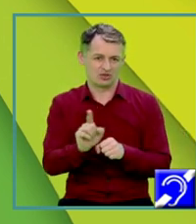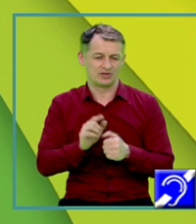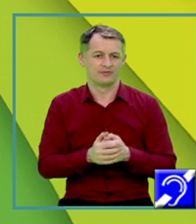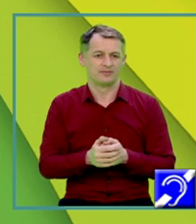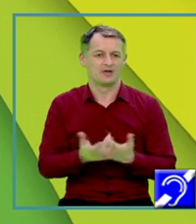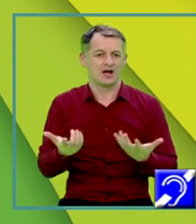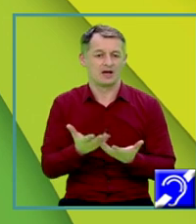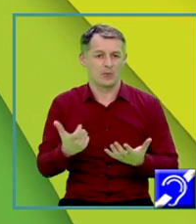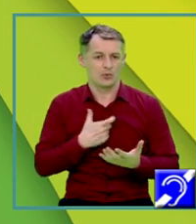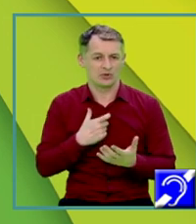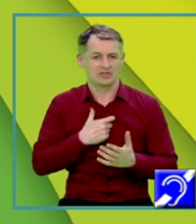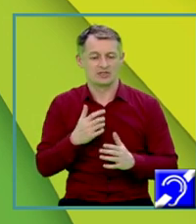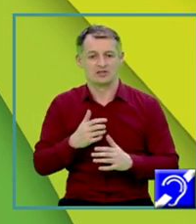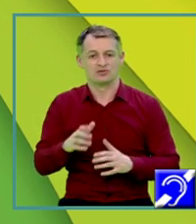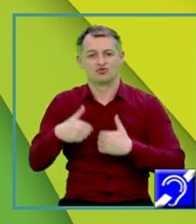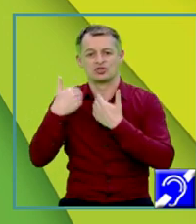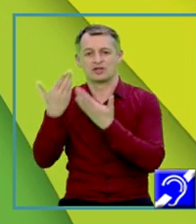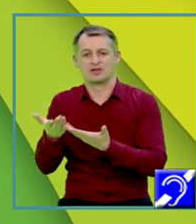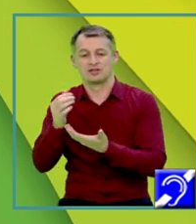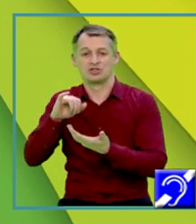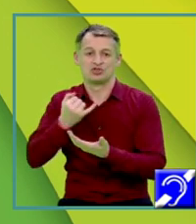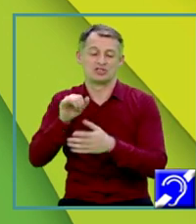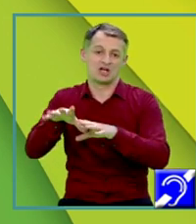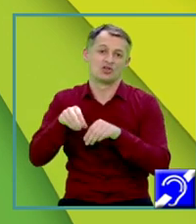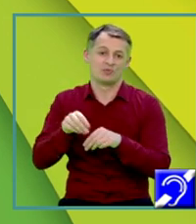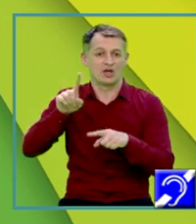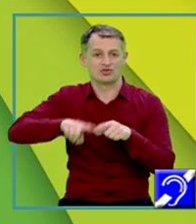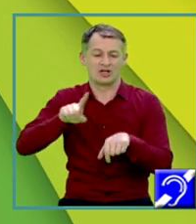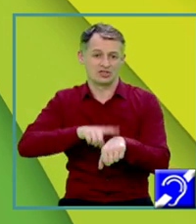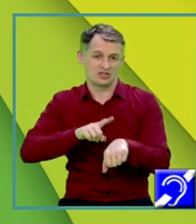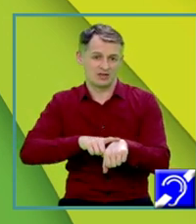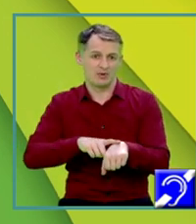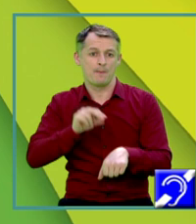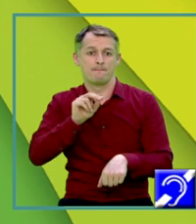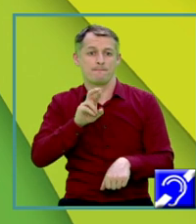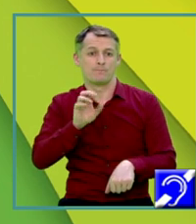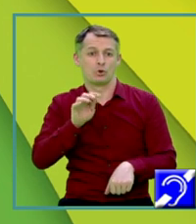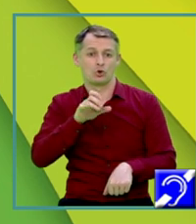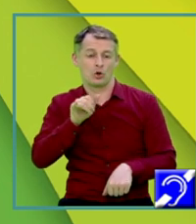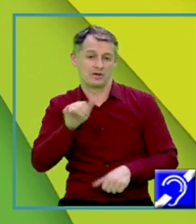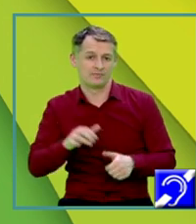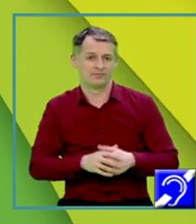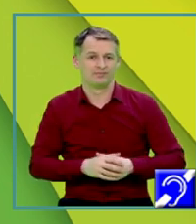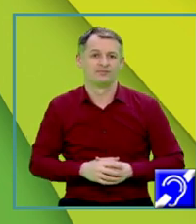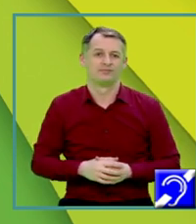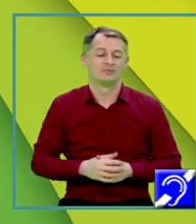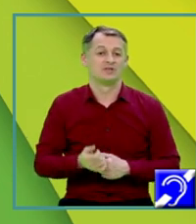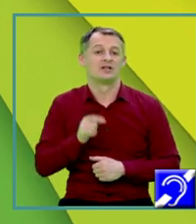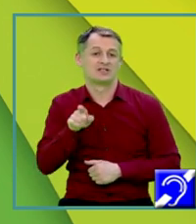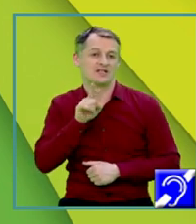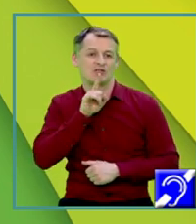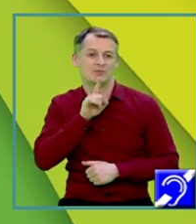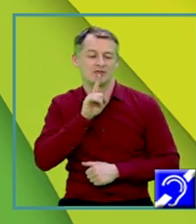care pot să cedeze și să accepte în același timp protoni, deci pot juca rol și de bază și de acid, se